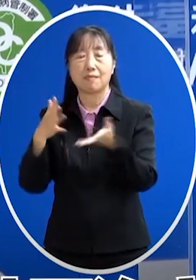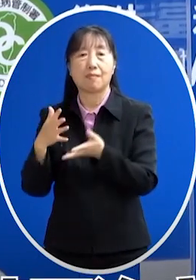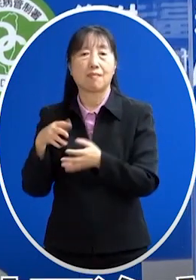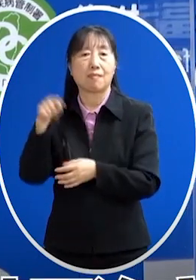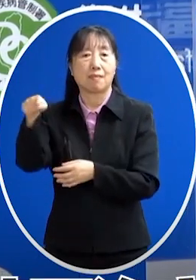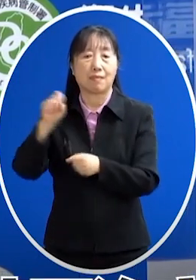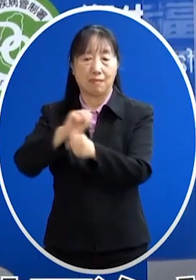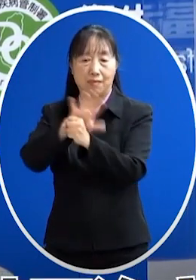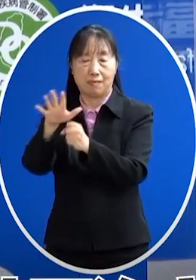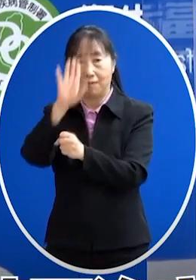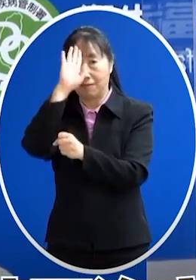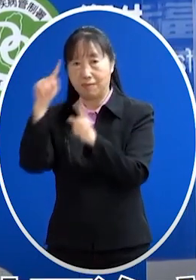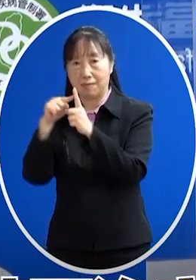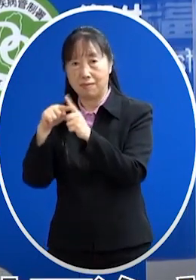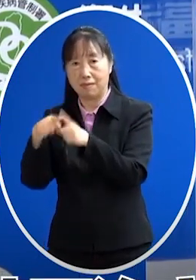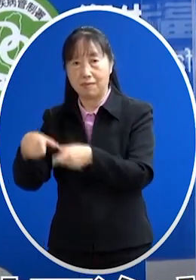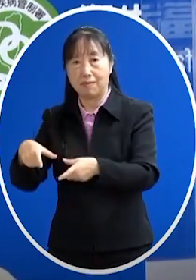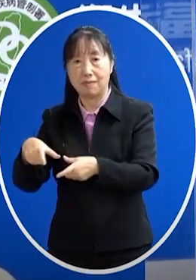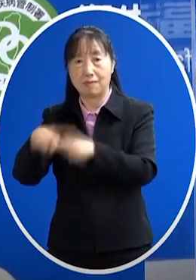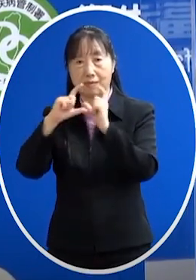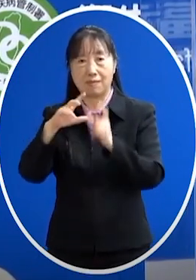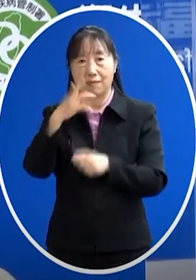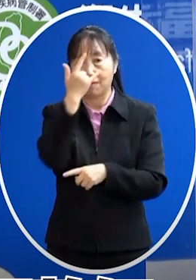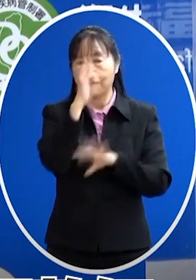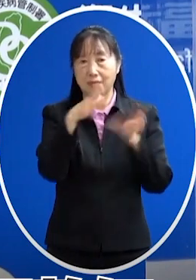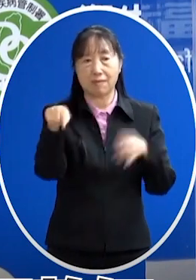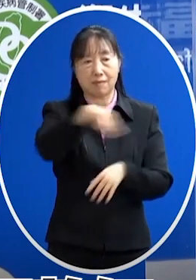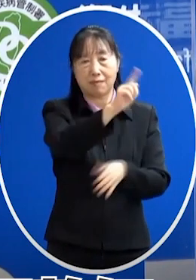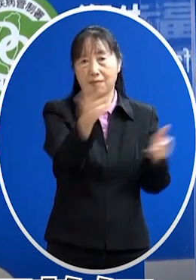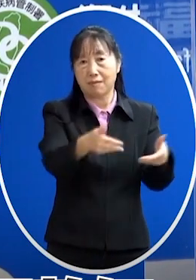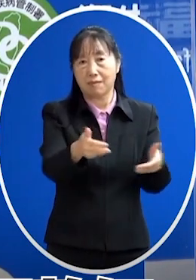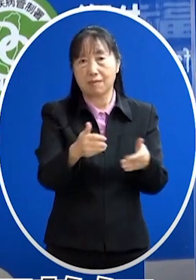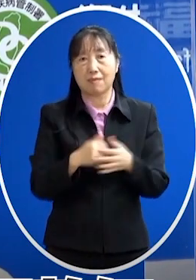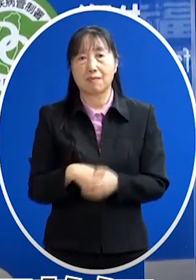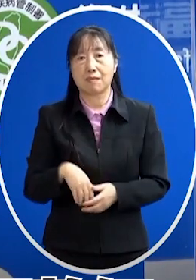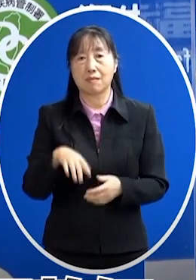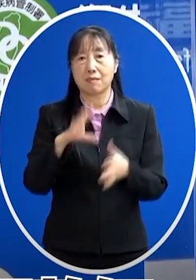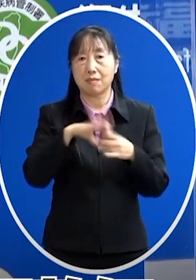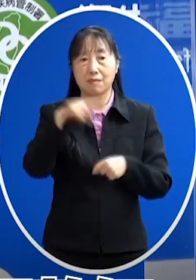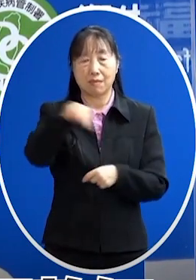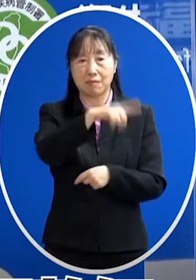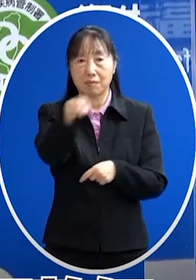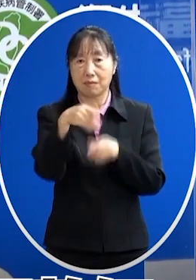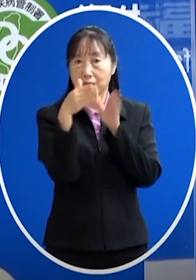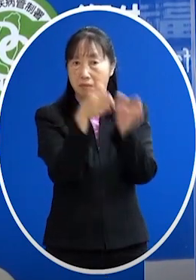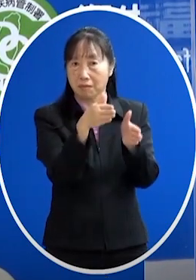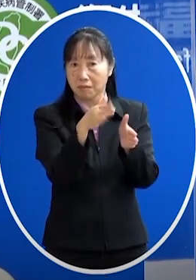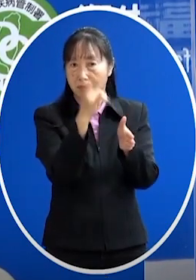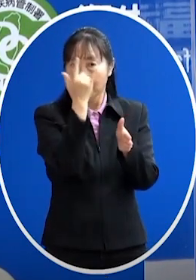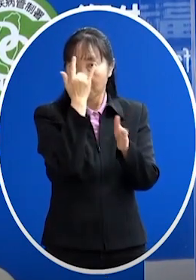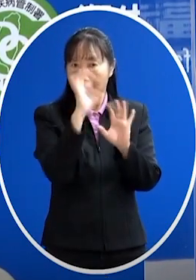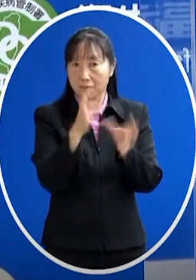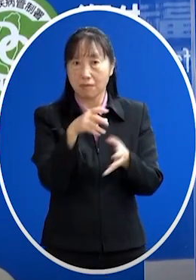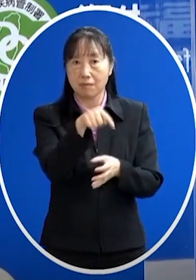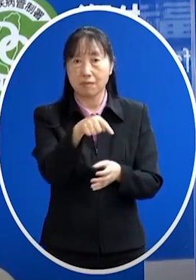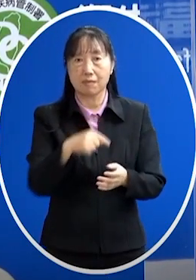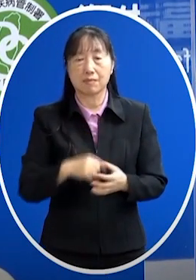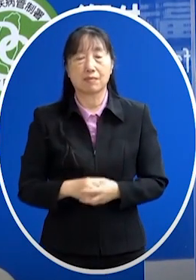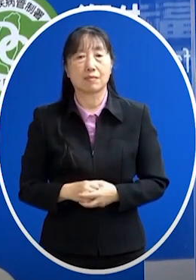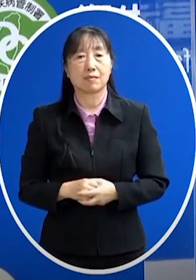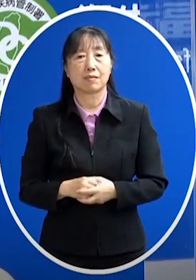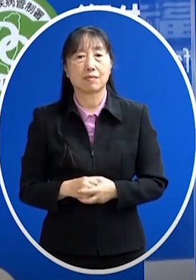这个 COVID-19 的病人到德国治疗。那这件事情，大家对于哈德国整个哈这